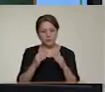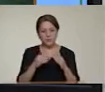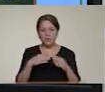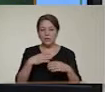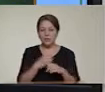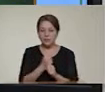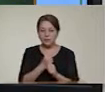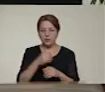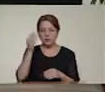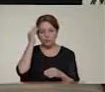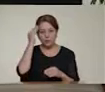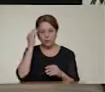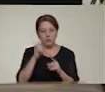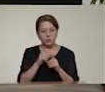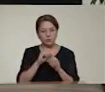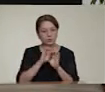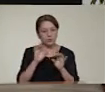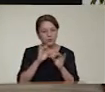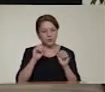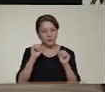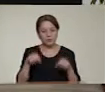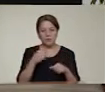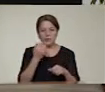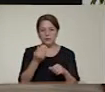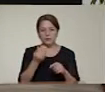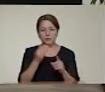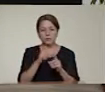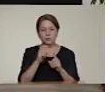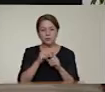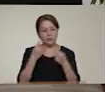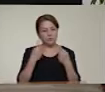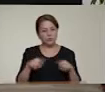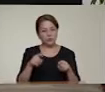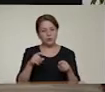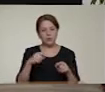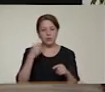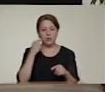so'zlang. Sizning so'zingizdan birovlarga azor yetmasin, debdi.